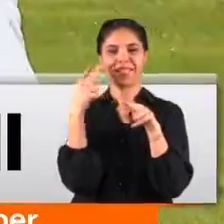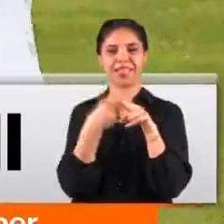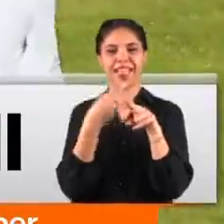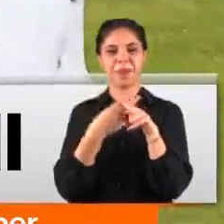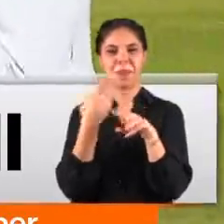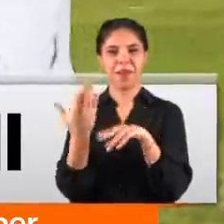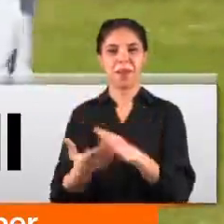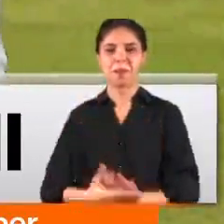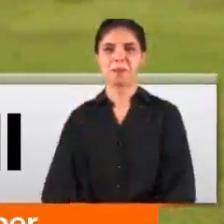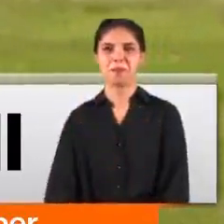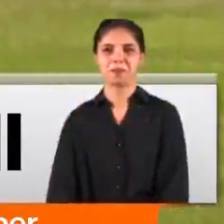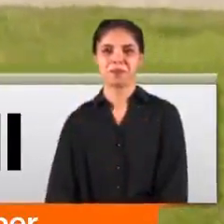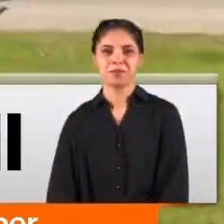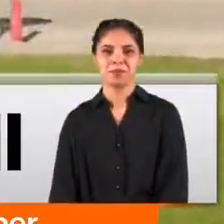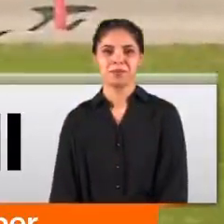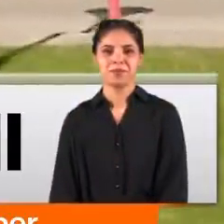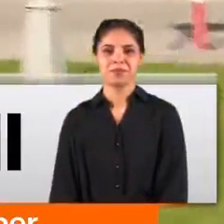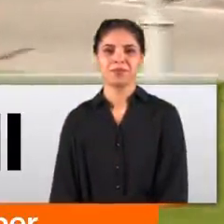Vekilim.